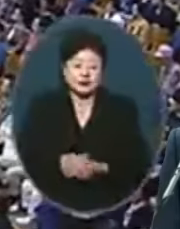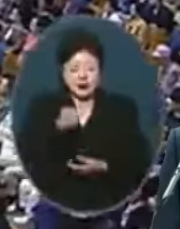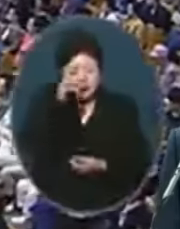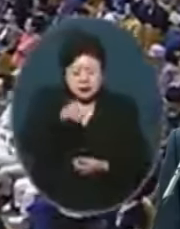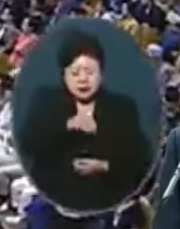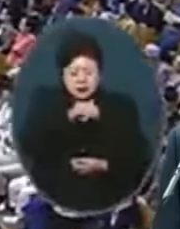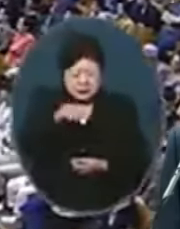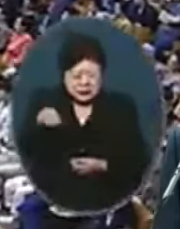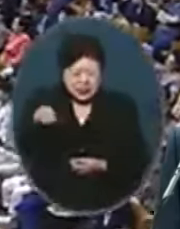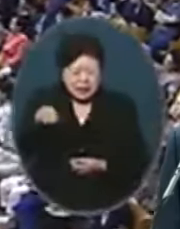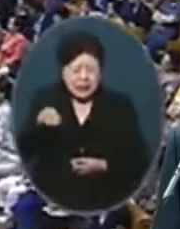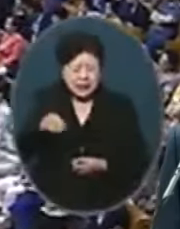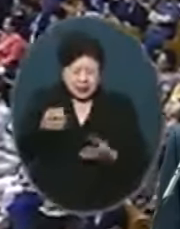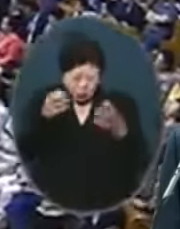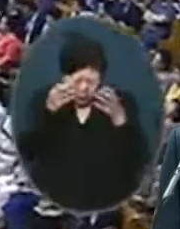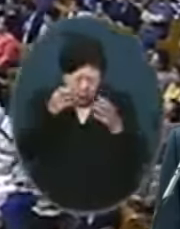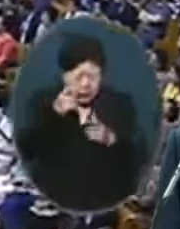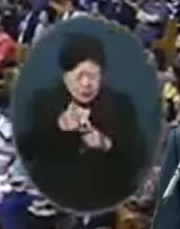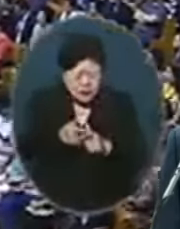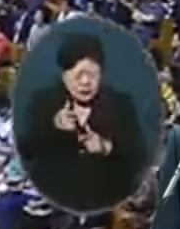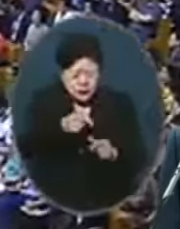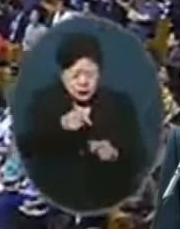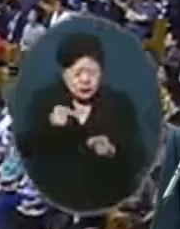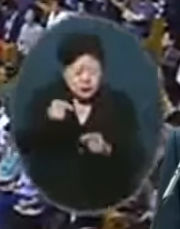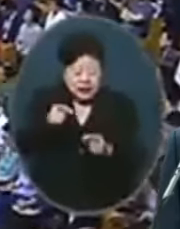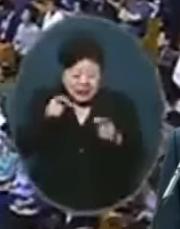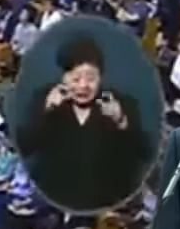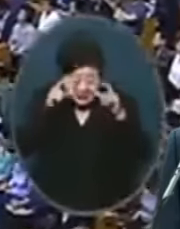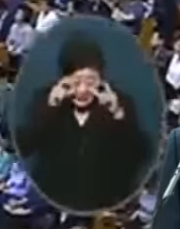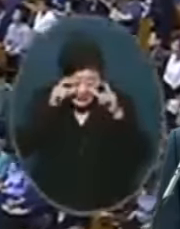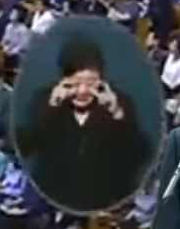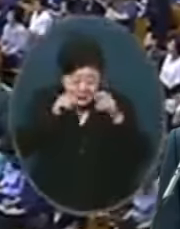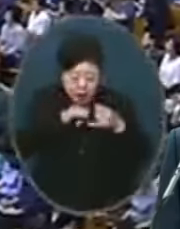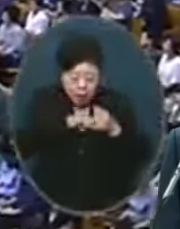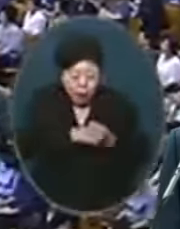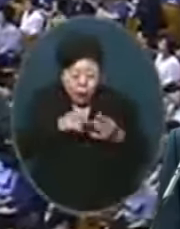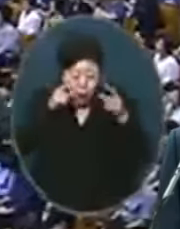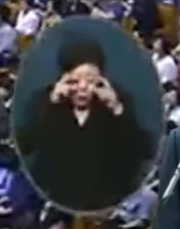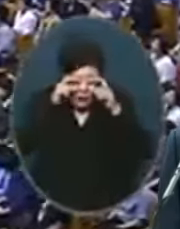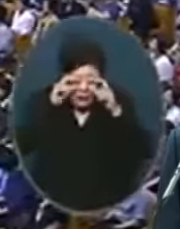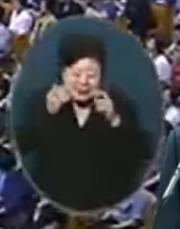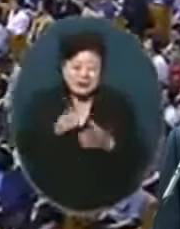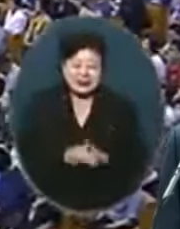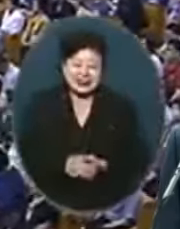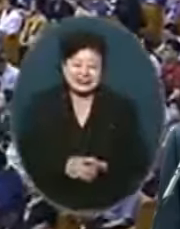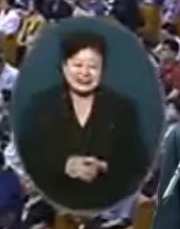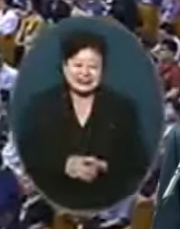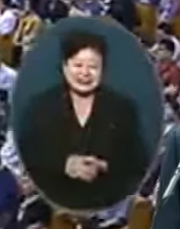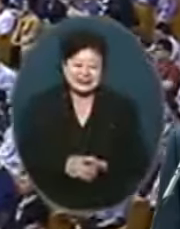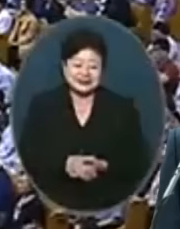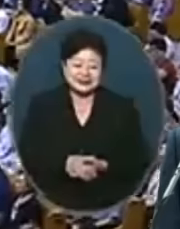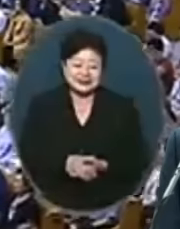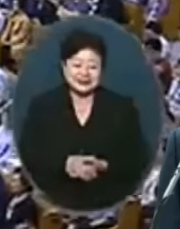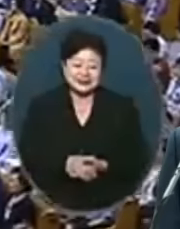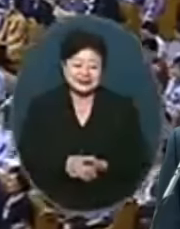십자가의 고난을 통한 예수님 구원의 안경을 우리는 반드시 끼고 있어야 되는 것입니다.